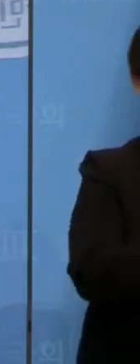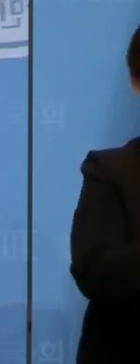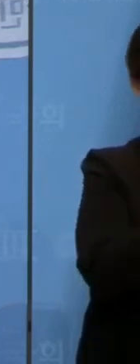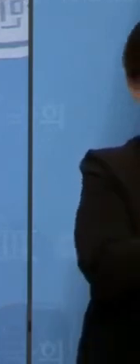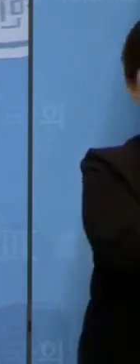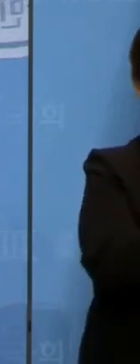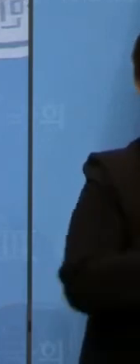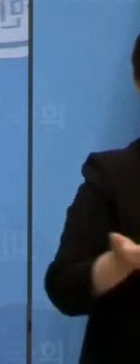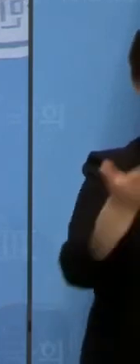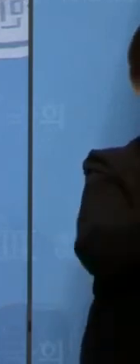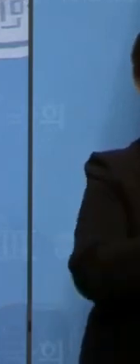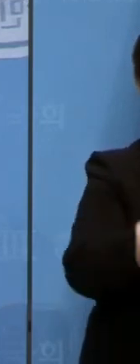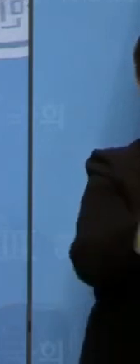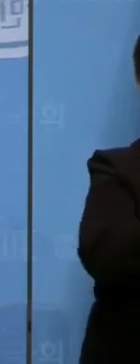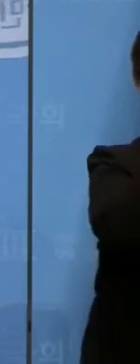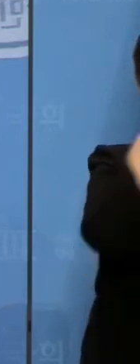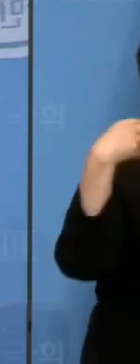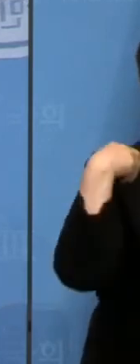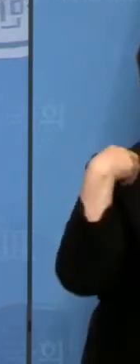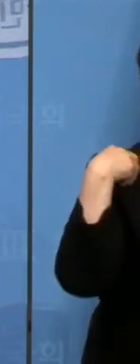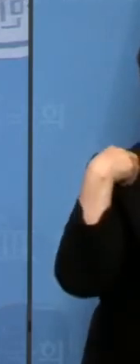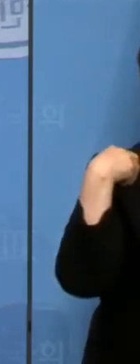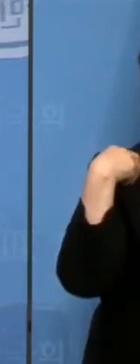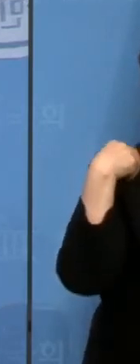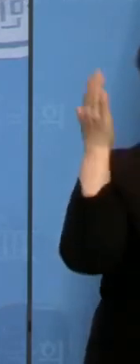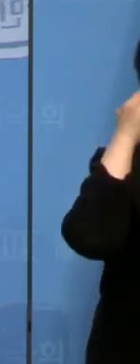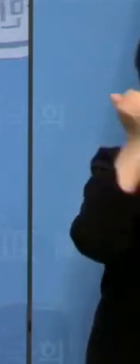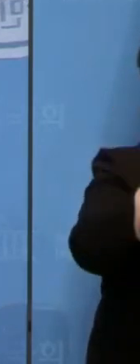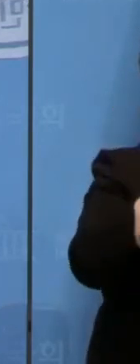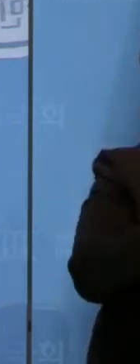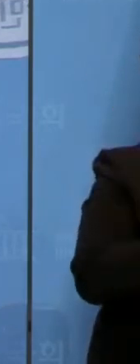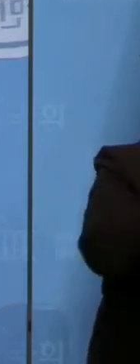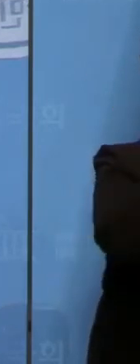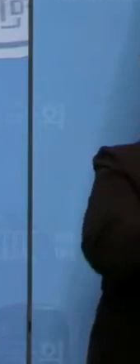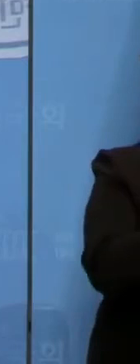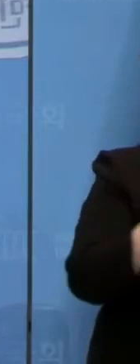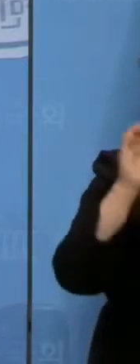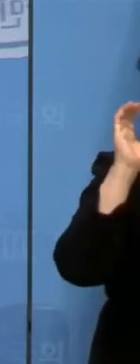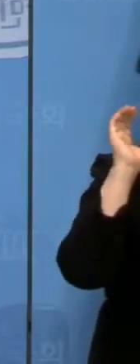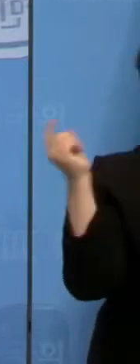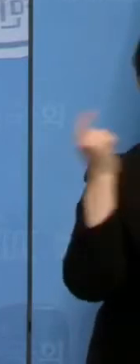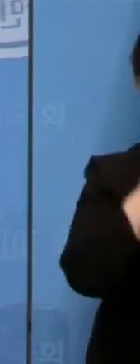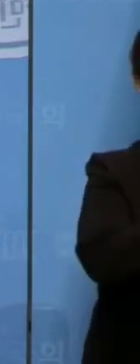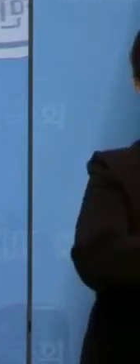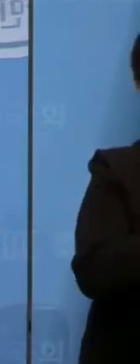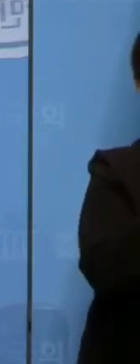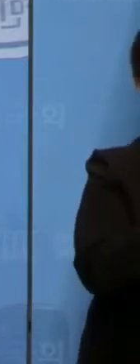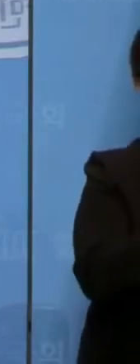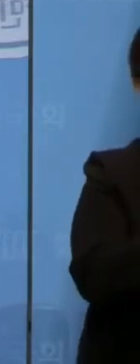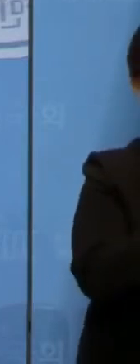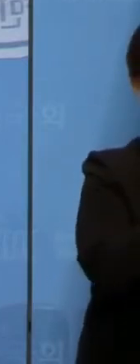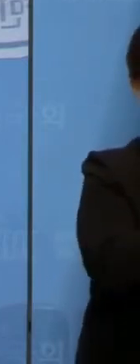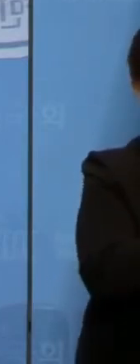동료 의원 여러분, 문재인 대통령님, 저의 요청을 진지하게 받아들여 주시고